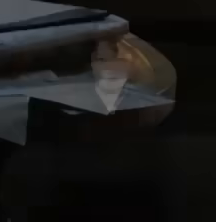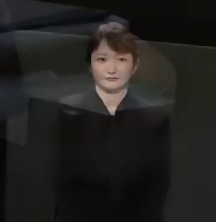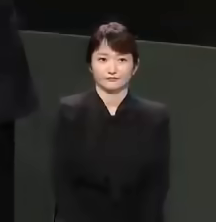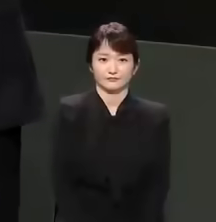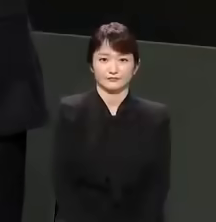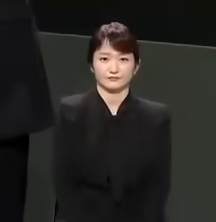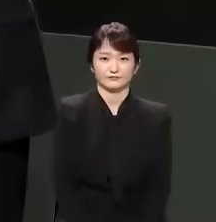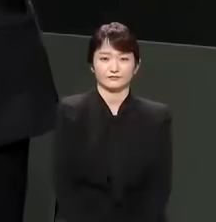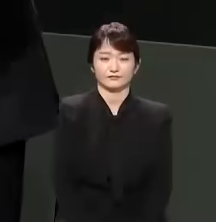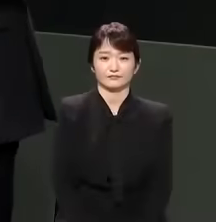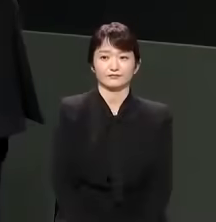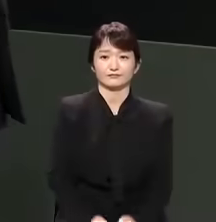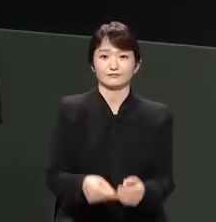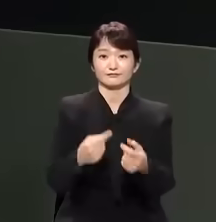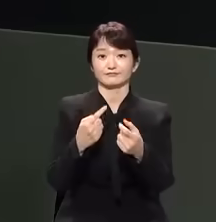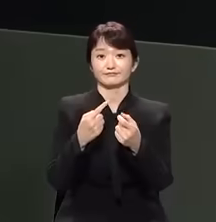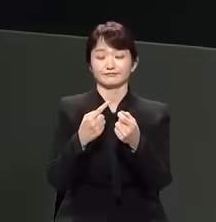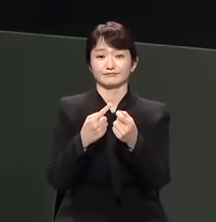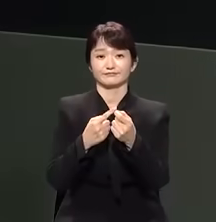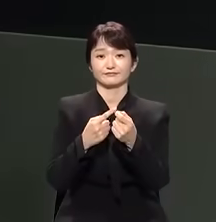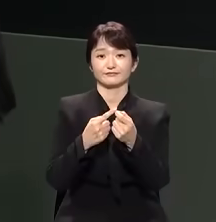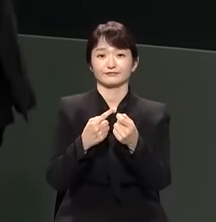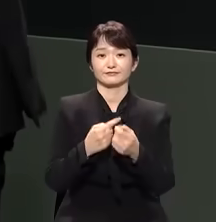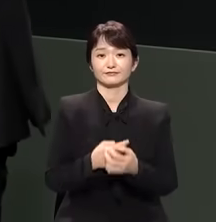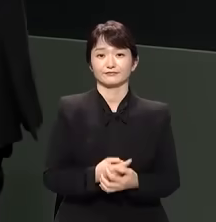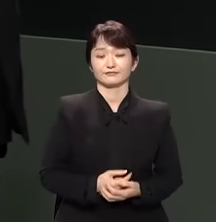출발합니다 자 첫 번째